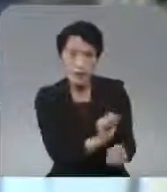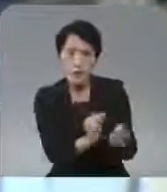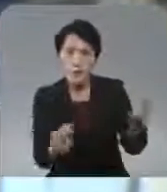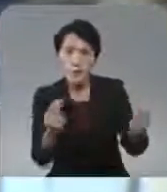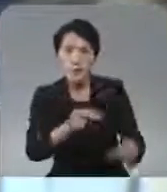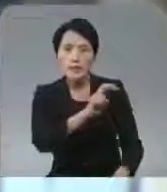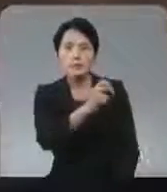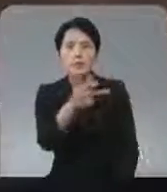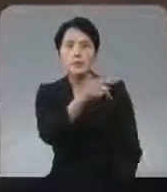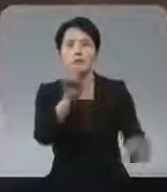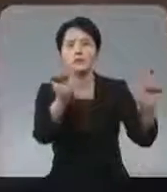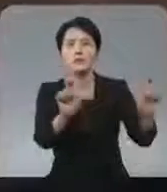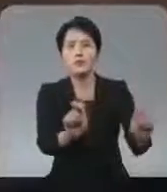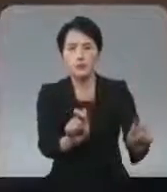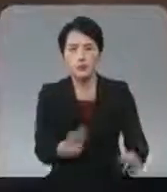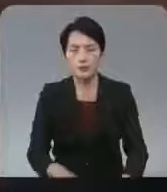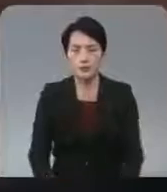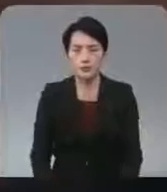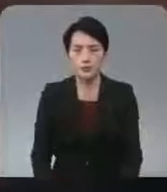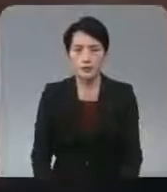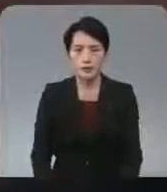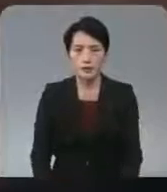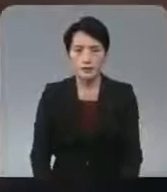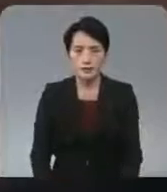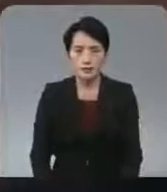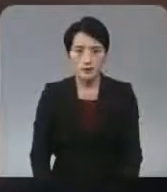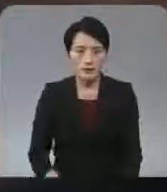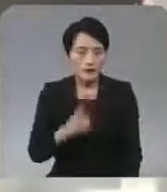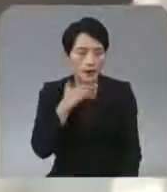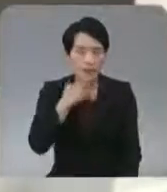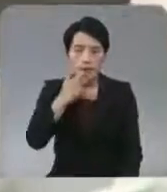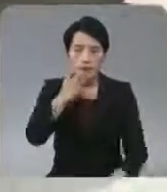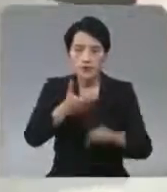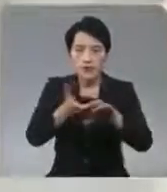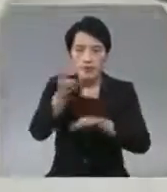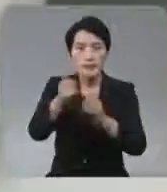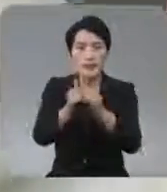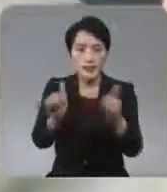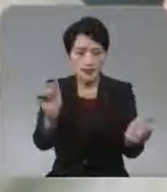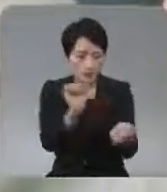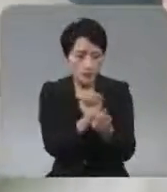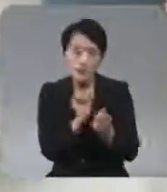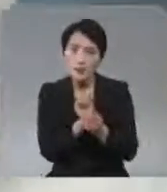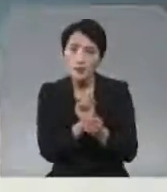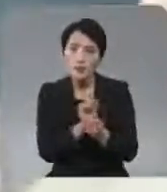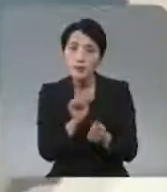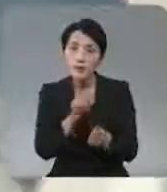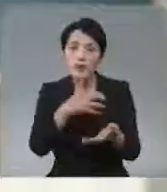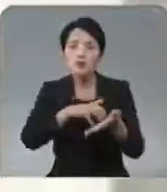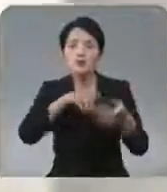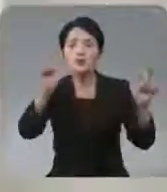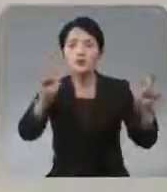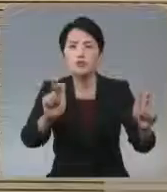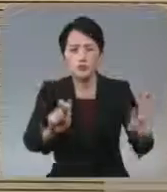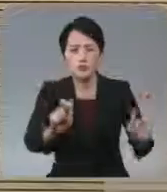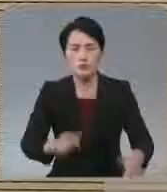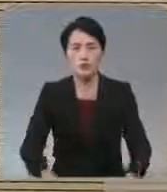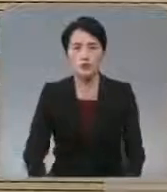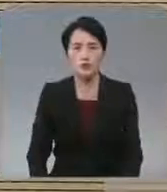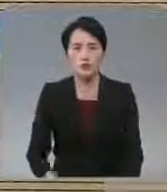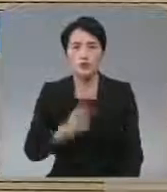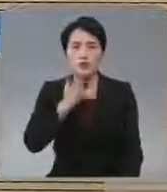までに新たに3024人が確認され累計で64万5千226人となりまし